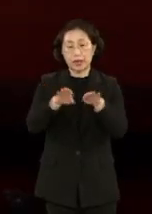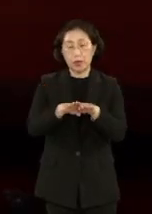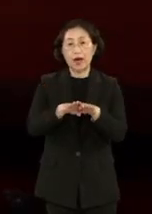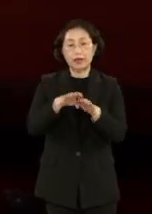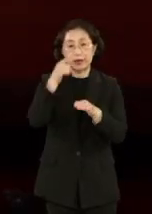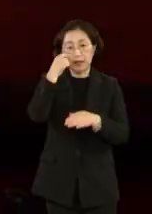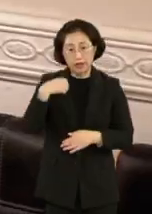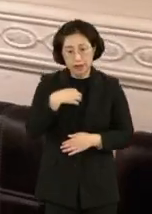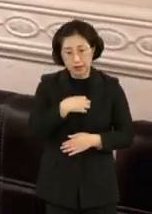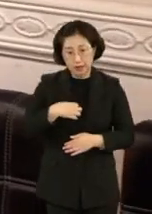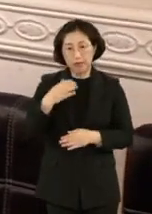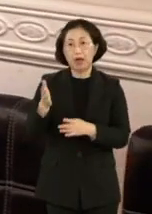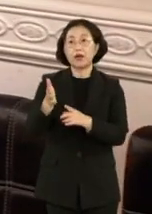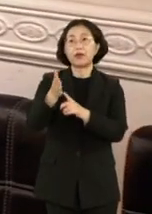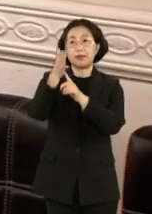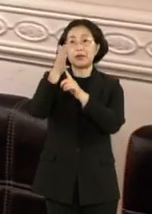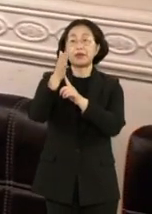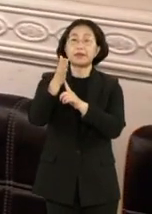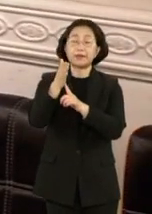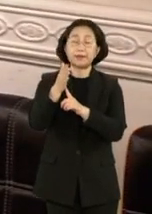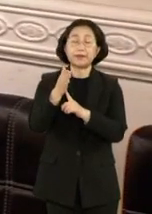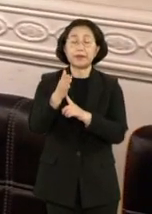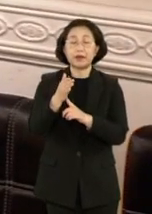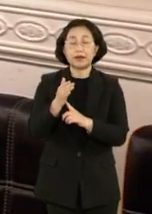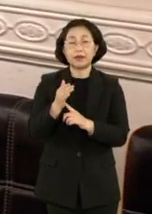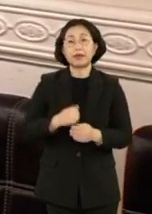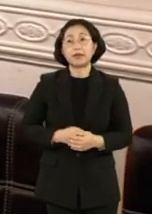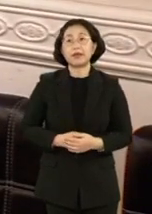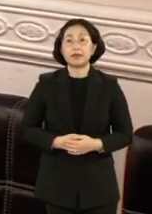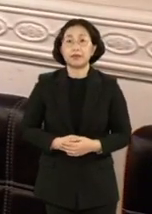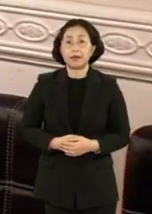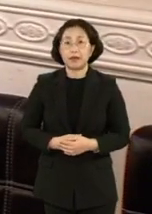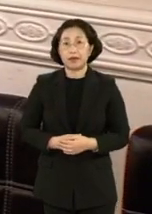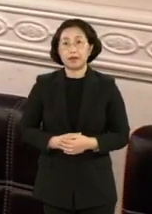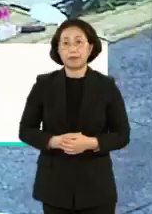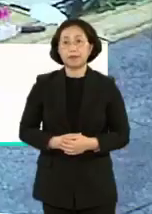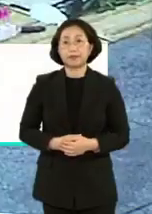담긴 조기가 개양됐습니다. TJB 조형준입니다.